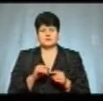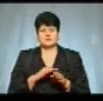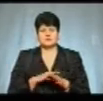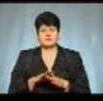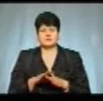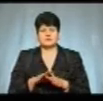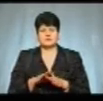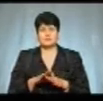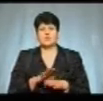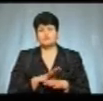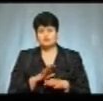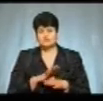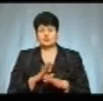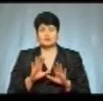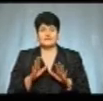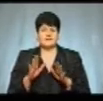Ну, були випадки